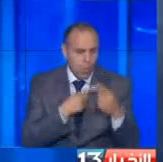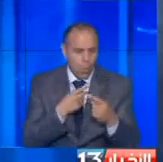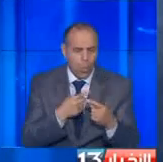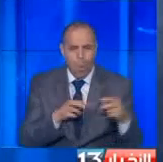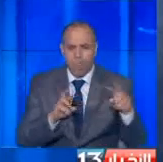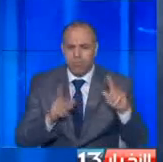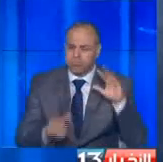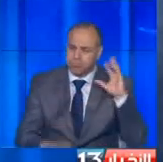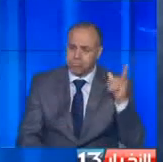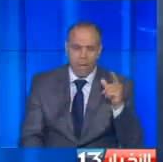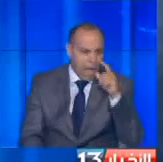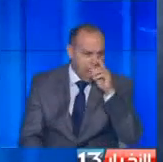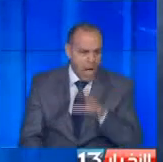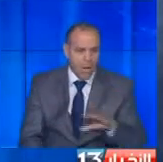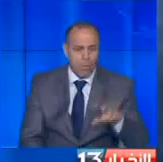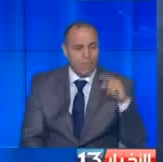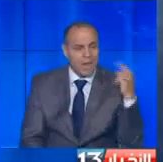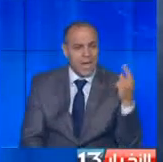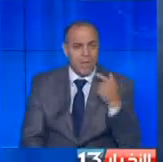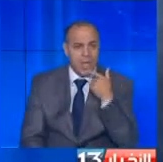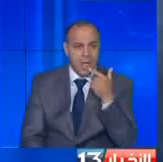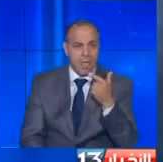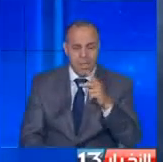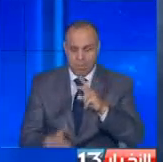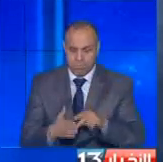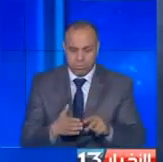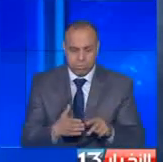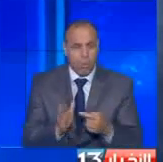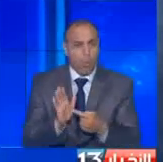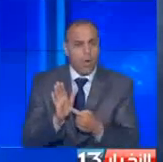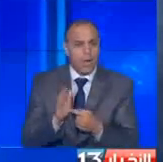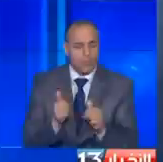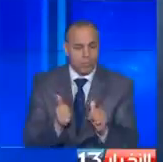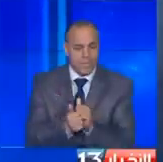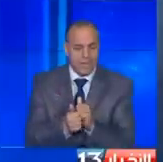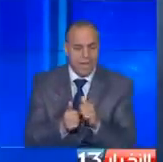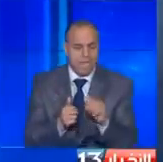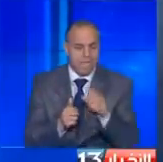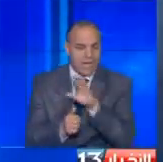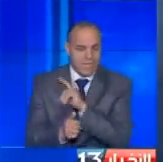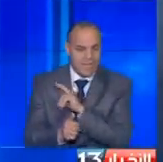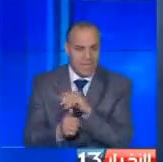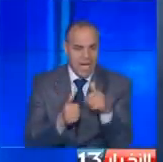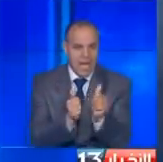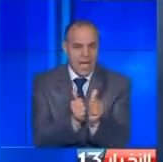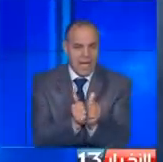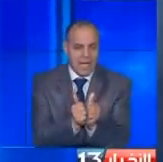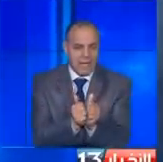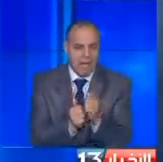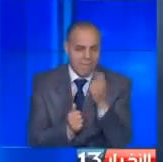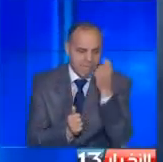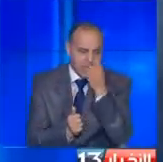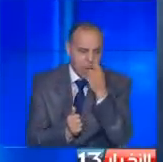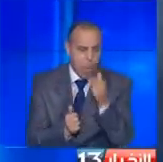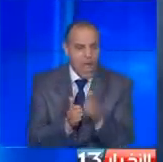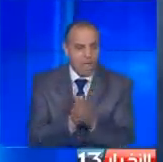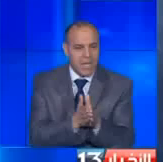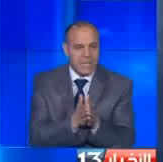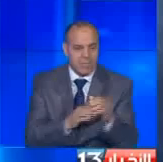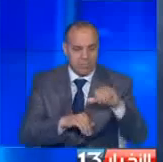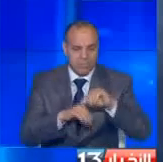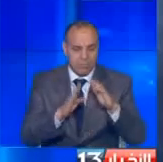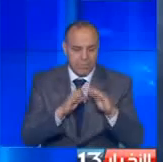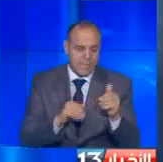تتالت ردود الفعل العربية والدولية حول التوقيع على ورقة المصالحة الفلسطينية بين حركتي فتح وحماس في العاصمة